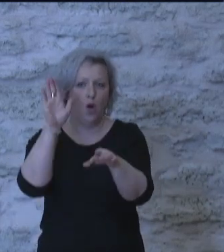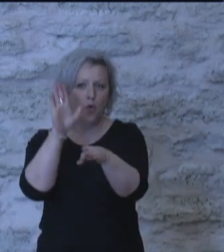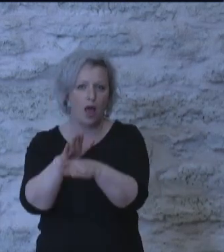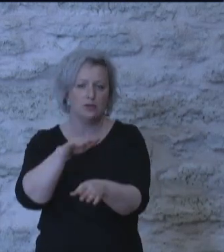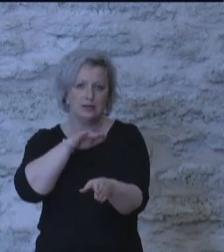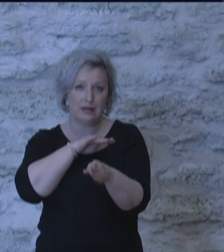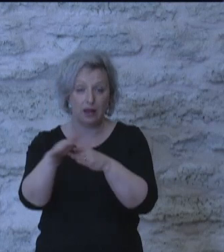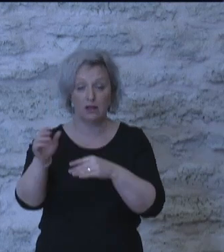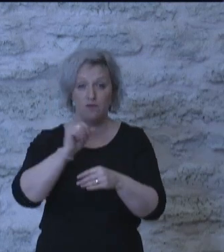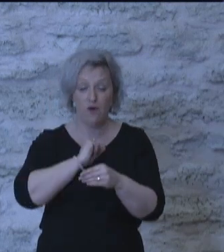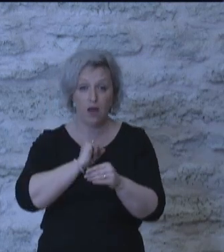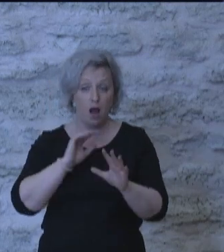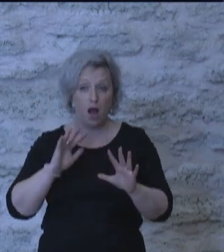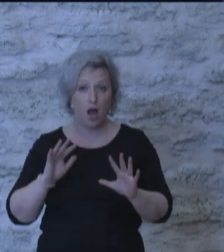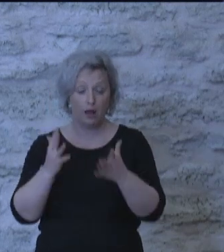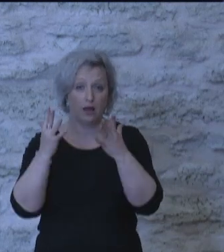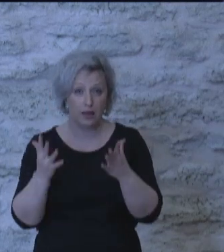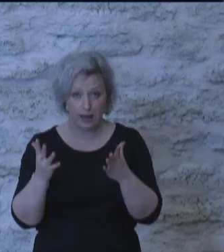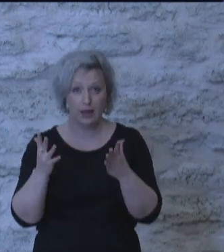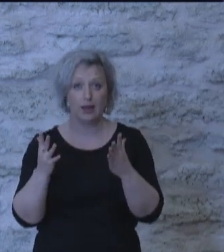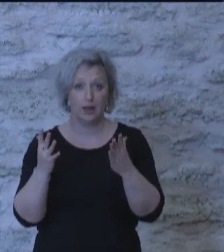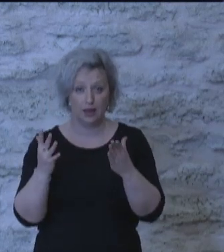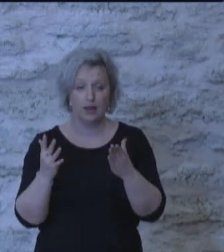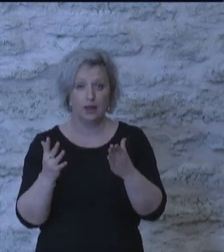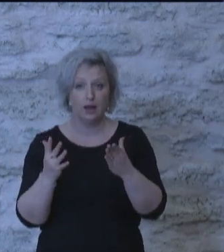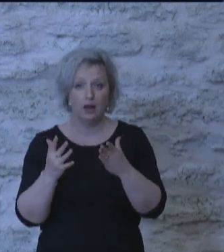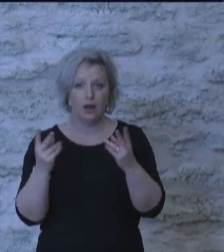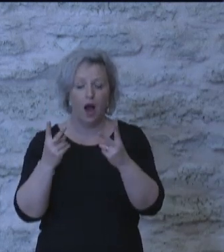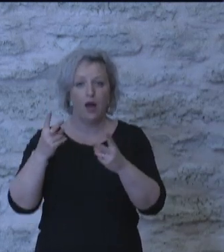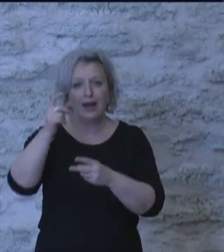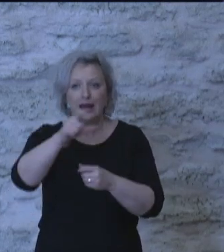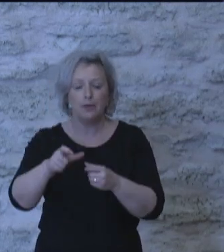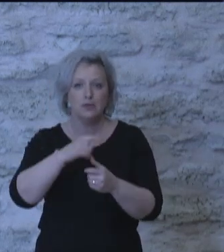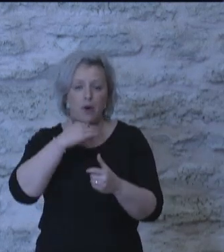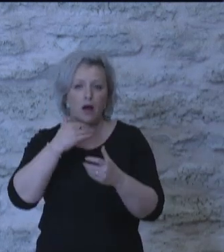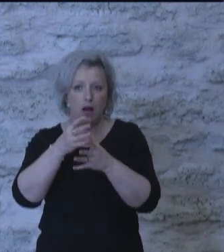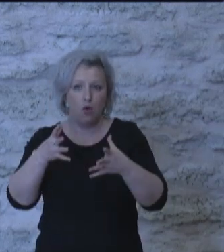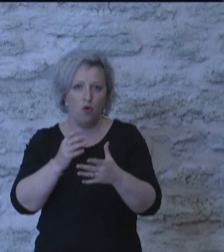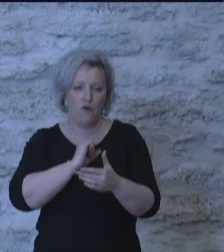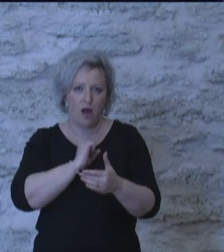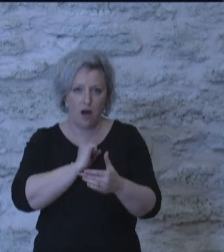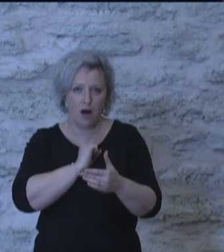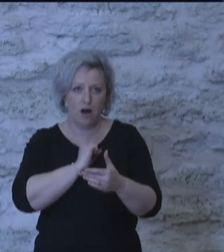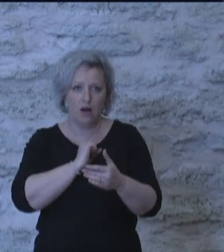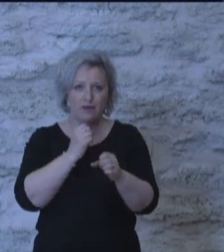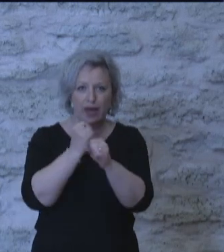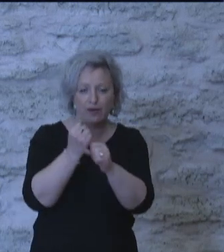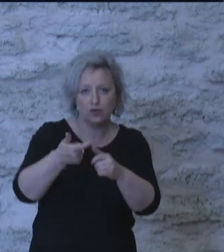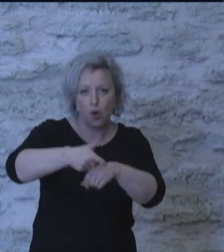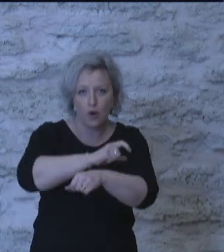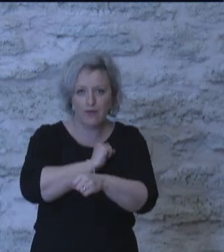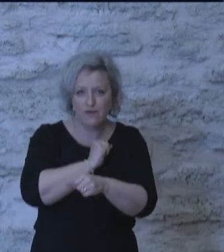nõuavad äkitselt suuremat inimjõu mahtu, rohkemaid tegevusi